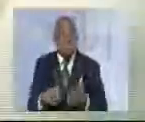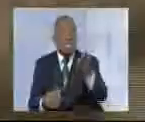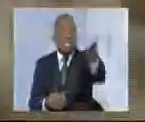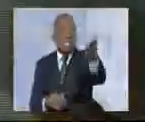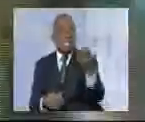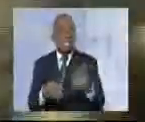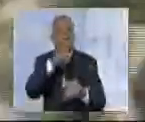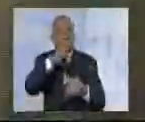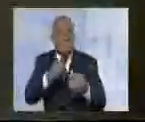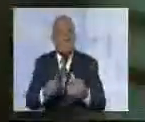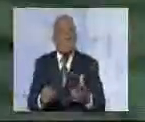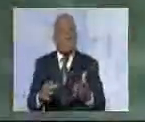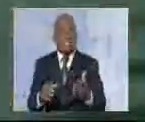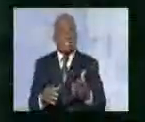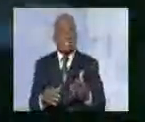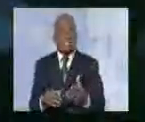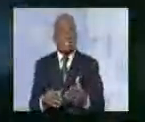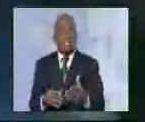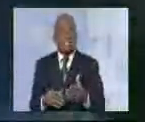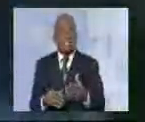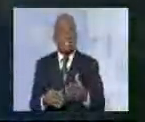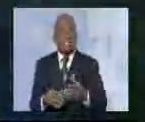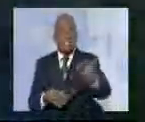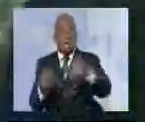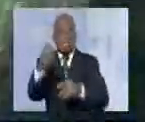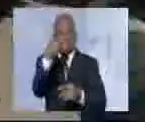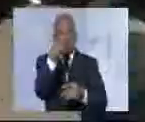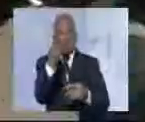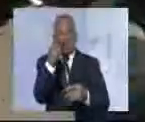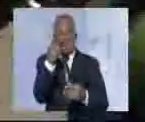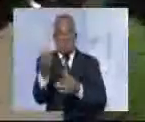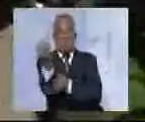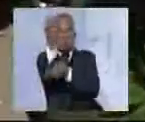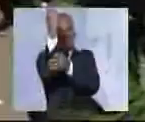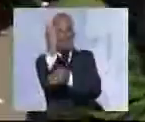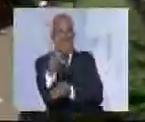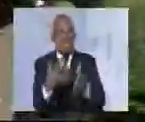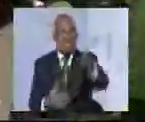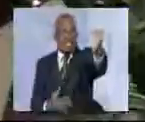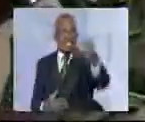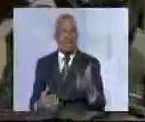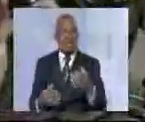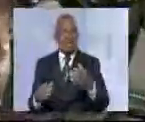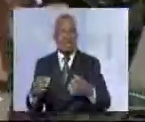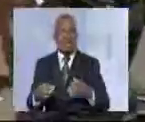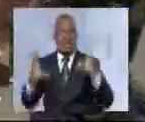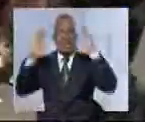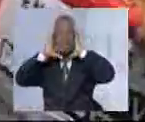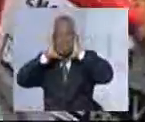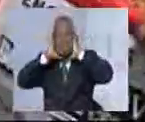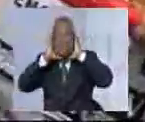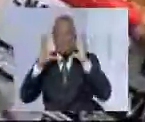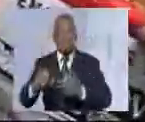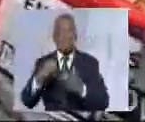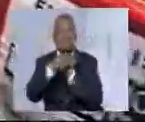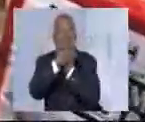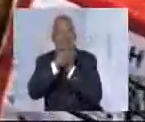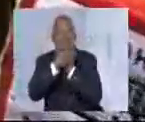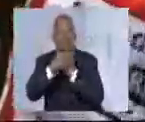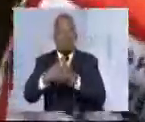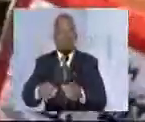fille de 5 ans à New Delhi. Lui et son complice présumé sont sous les verrous. Mais ce nouveau fait divers sordide ravive la colère de